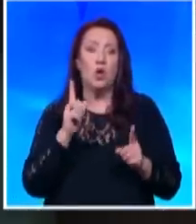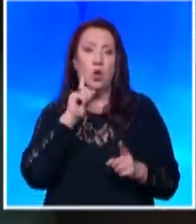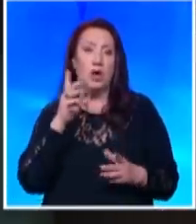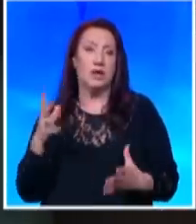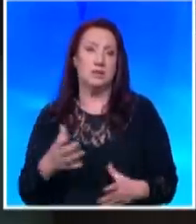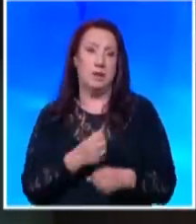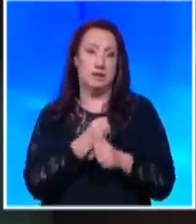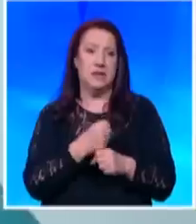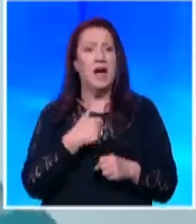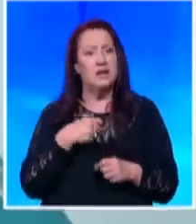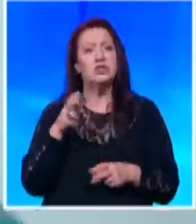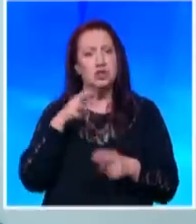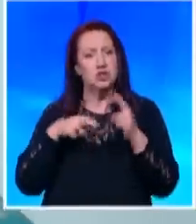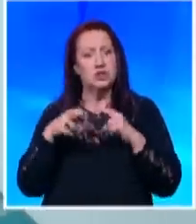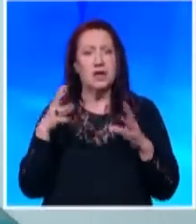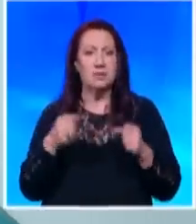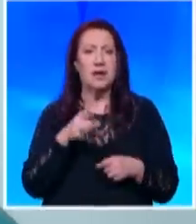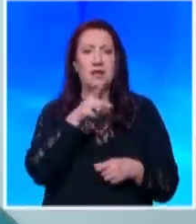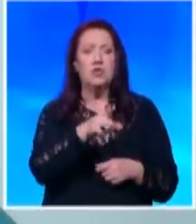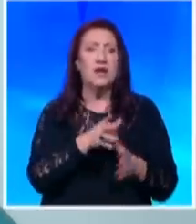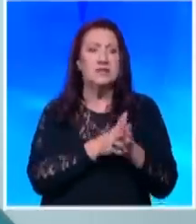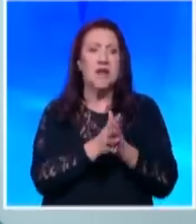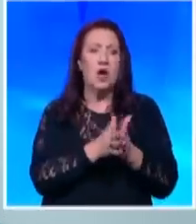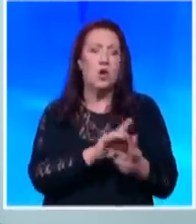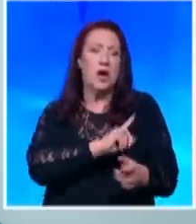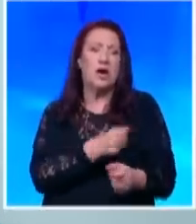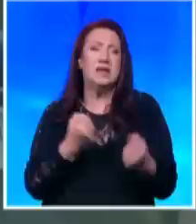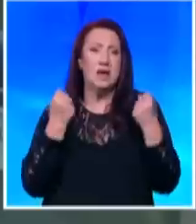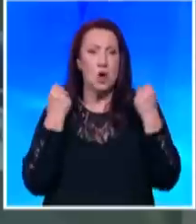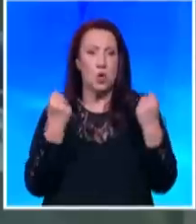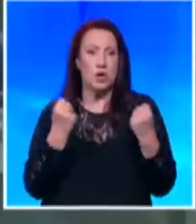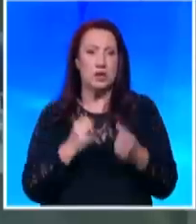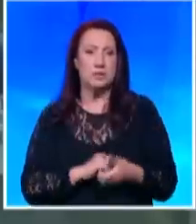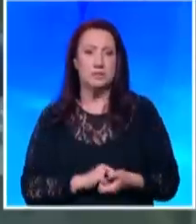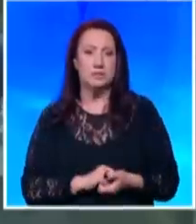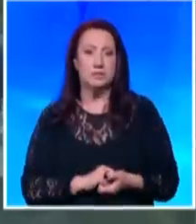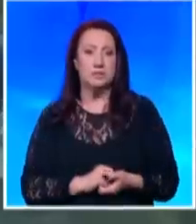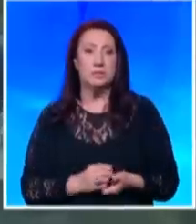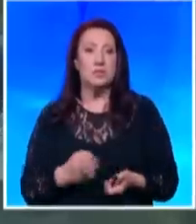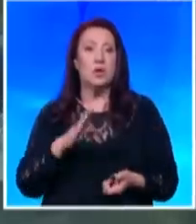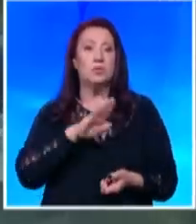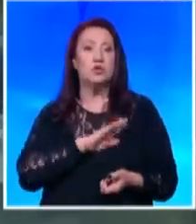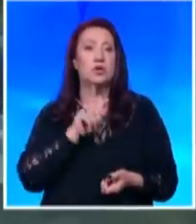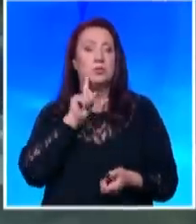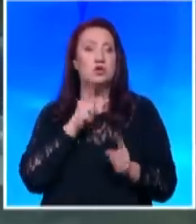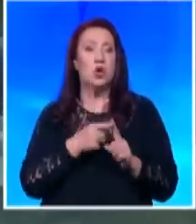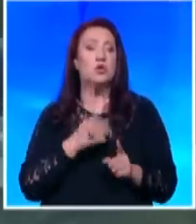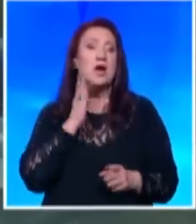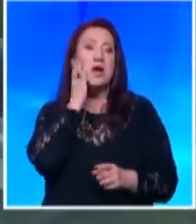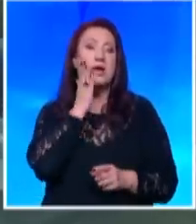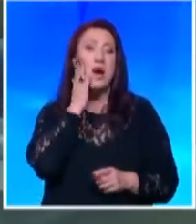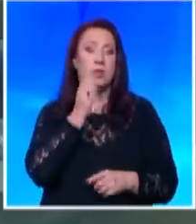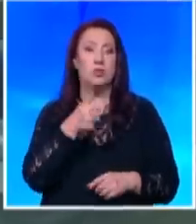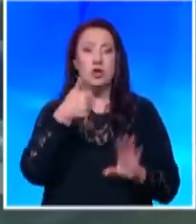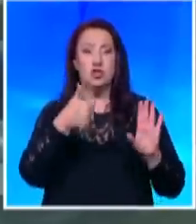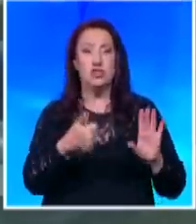ще ги намеря. Че са герои. Това за мен са герои. Загиналият мъж от Ямбол на 61 години